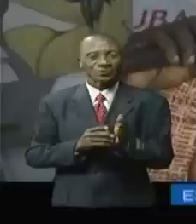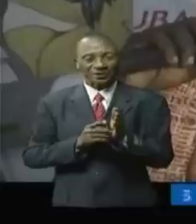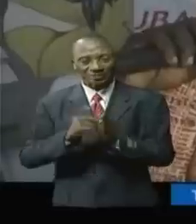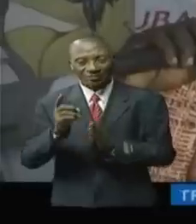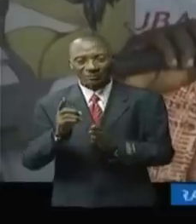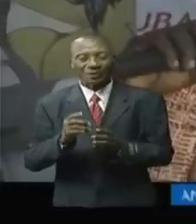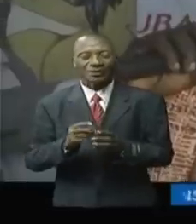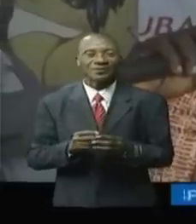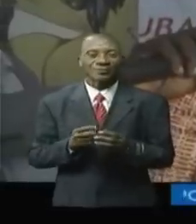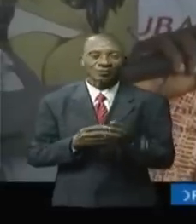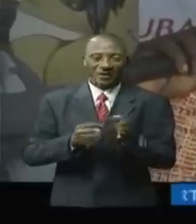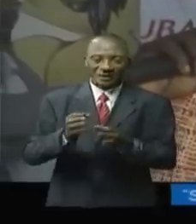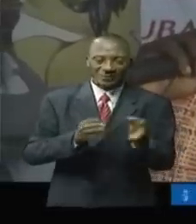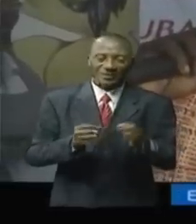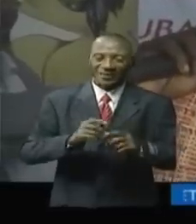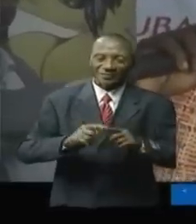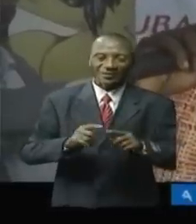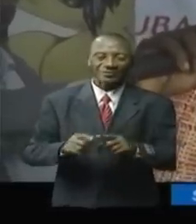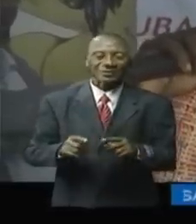comblée.